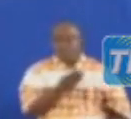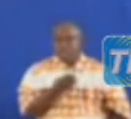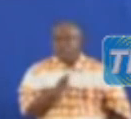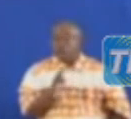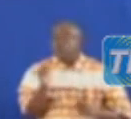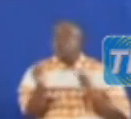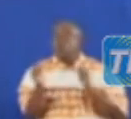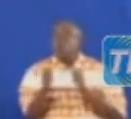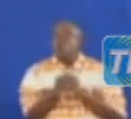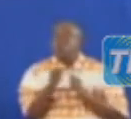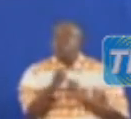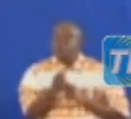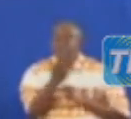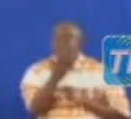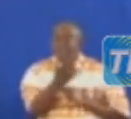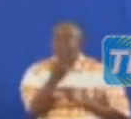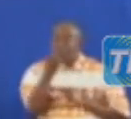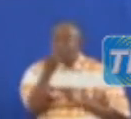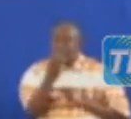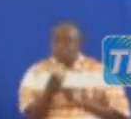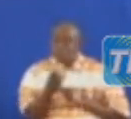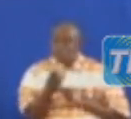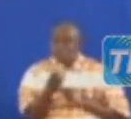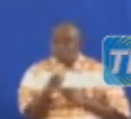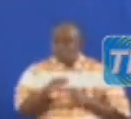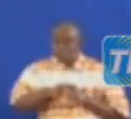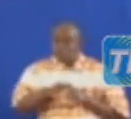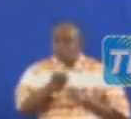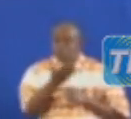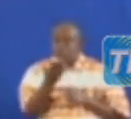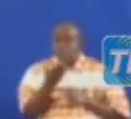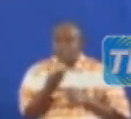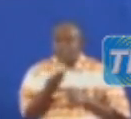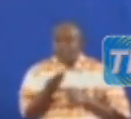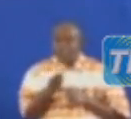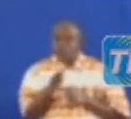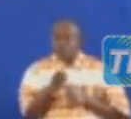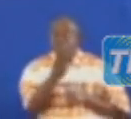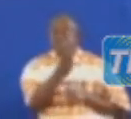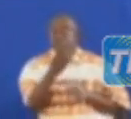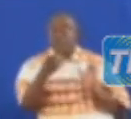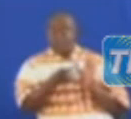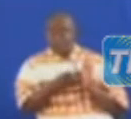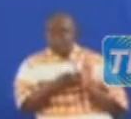bilioni 10.53 na matumizi mengineo ni shilingi bilioni